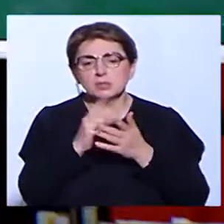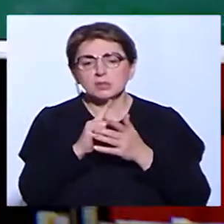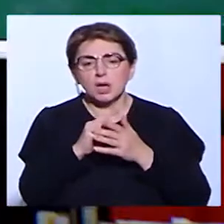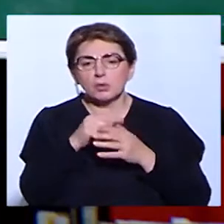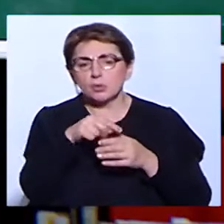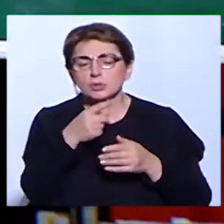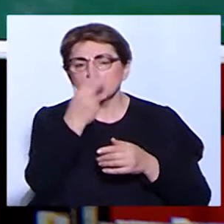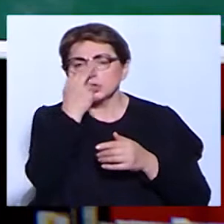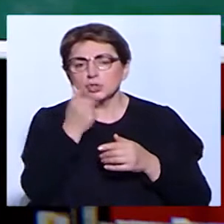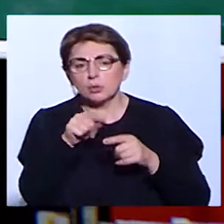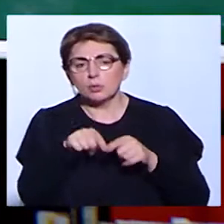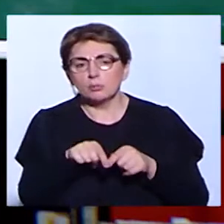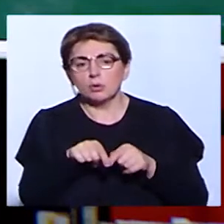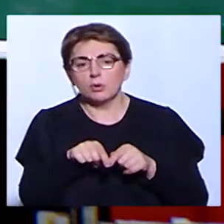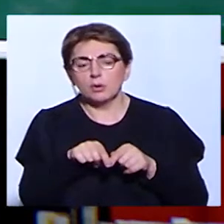შეგუებულობა? და